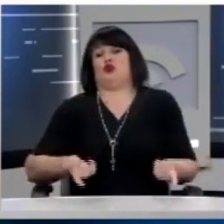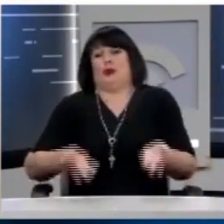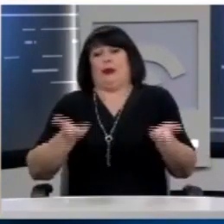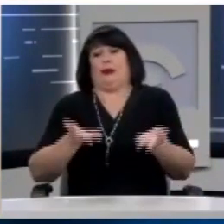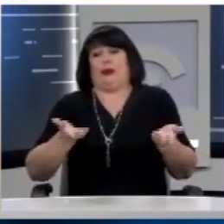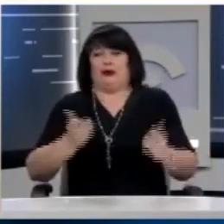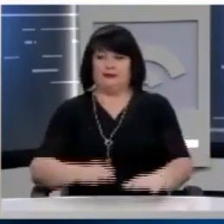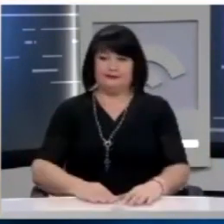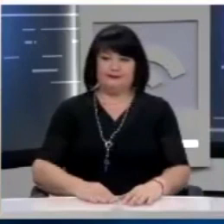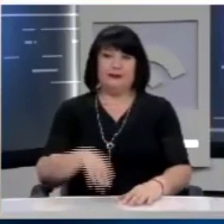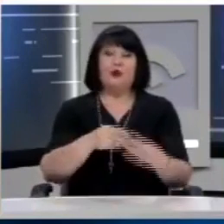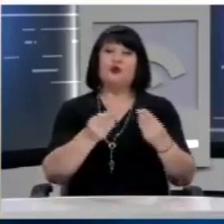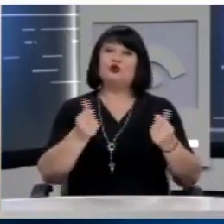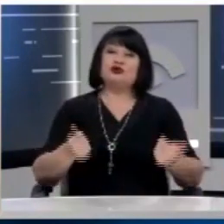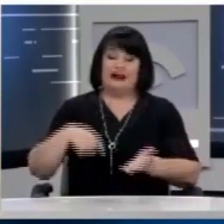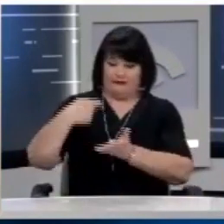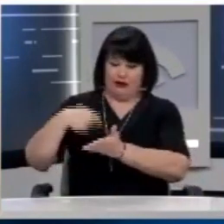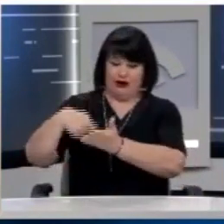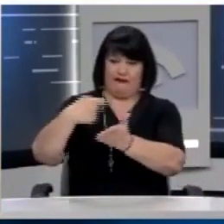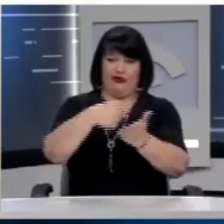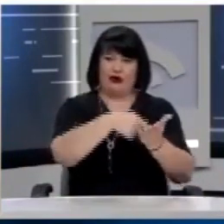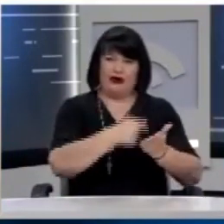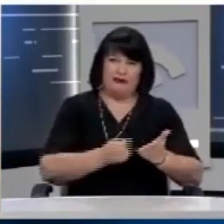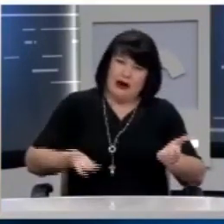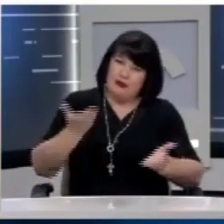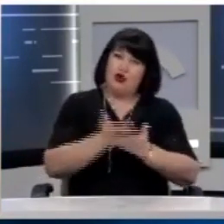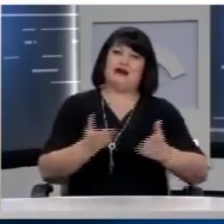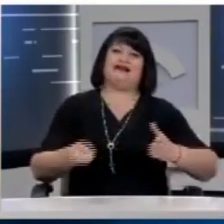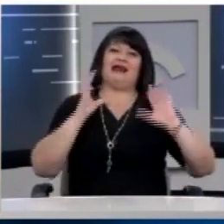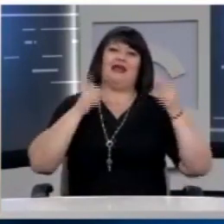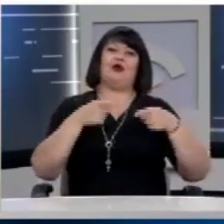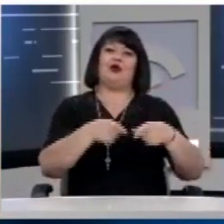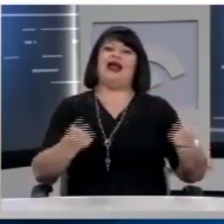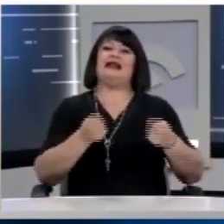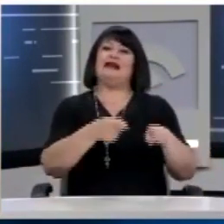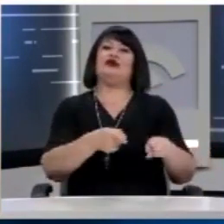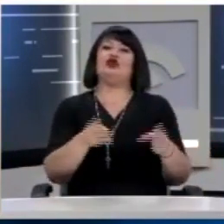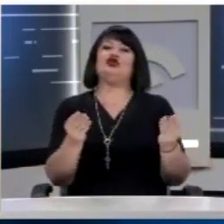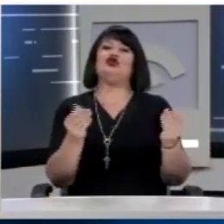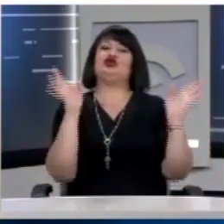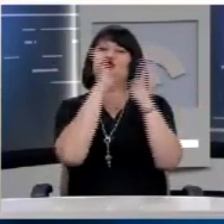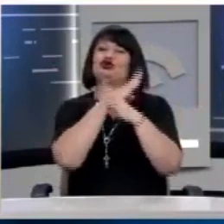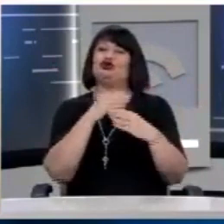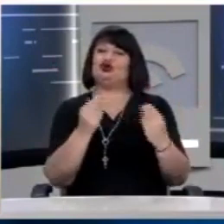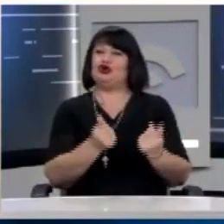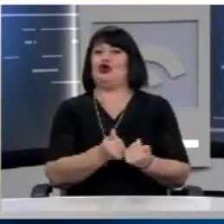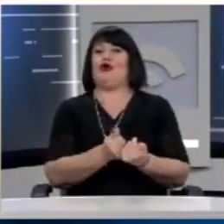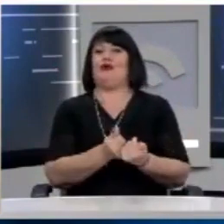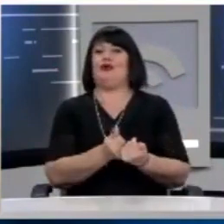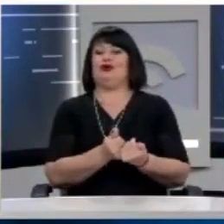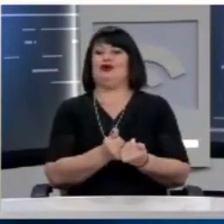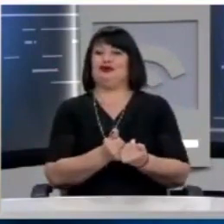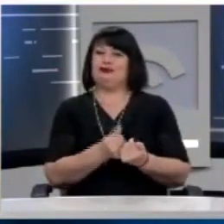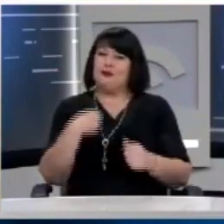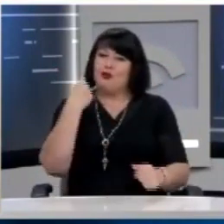της ουσίας για το ζουμί της φορολογικής πρότασης της Νέας Δημοκρατίας που έντεχνα κρύβει τα σκανδαλώδη νέα προνόμια